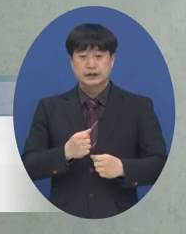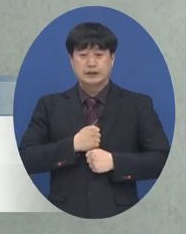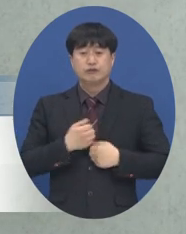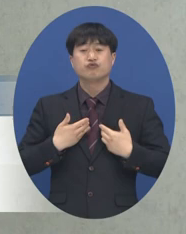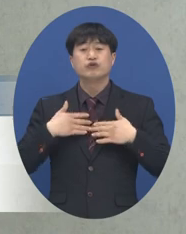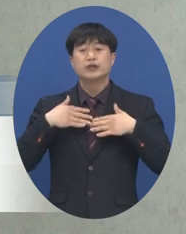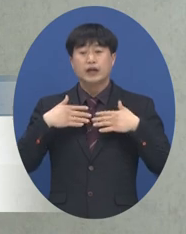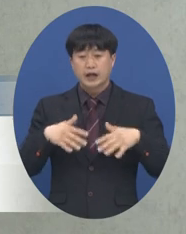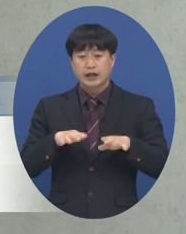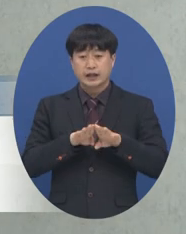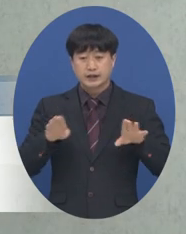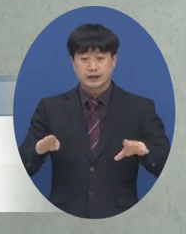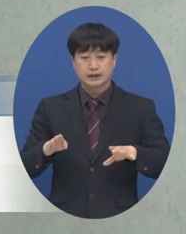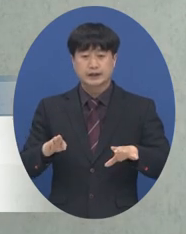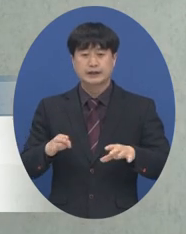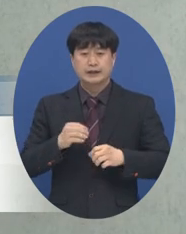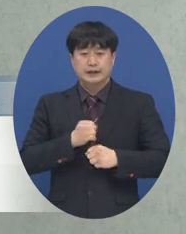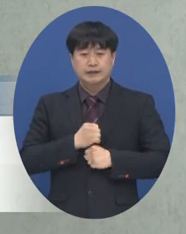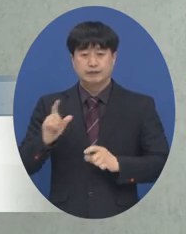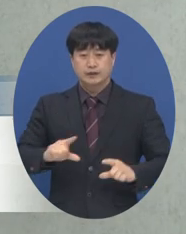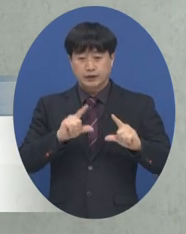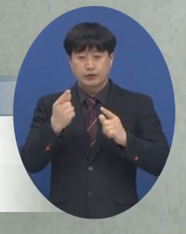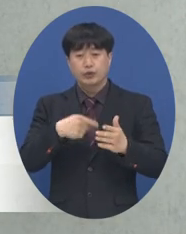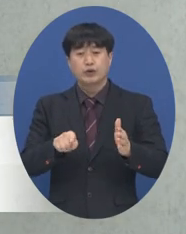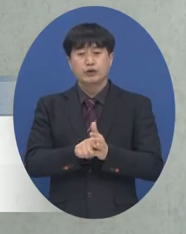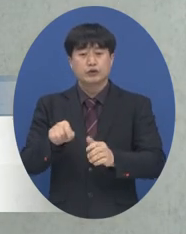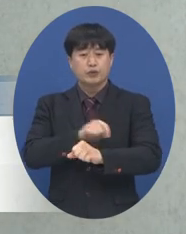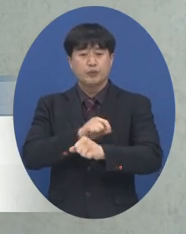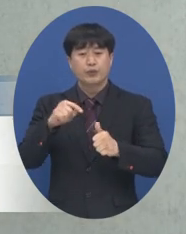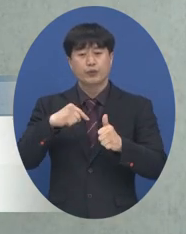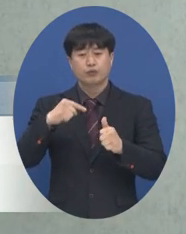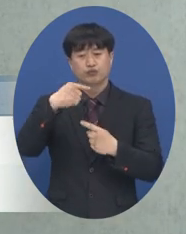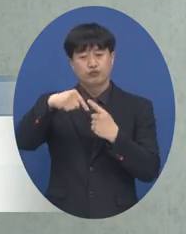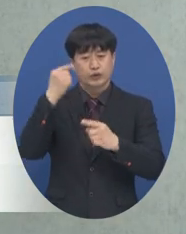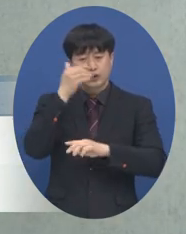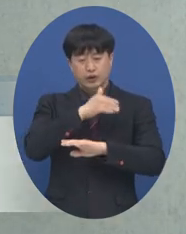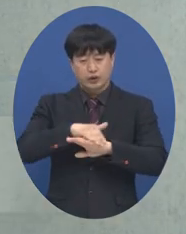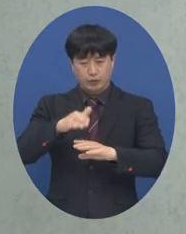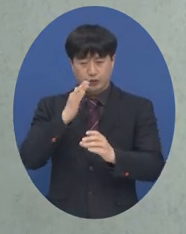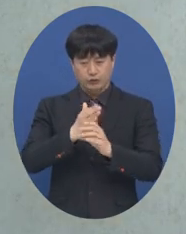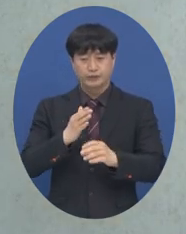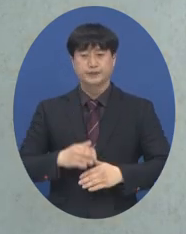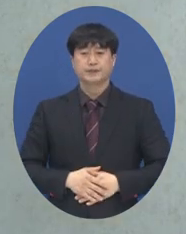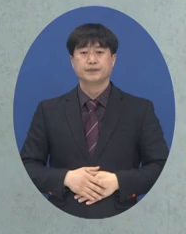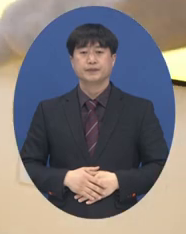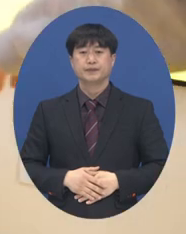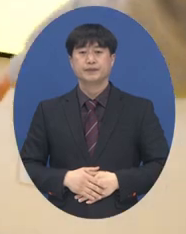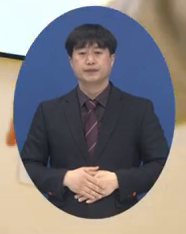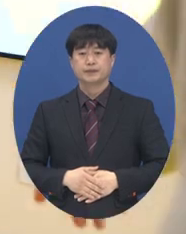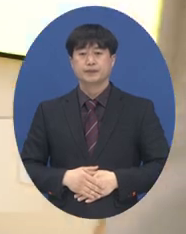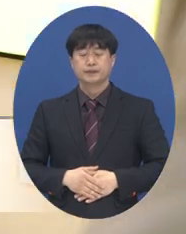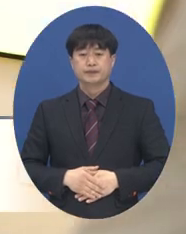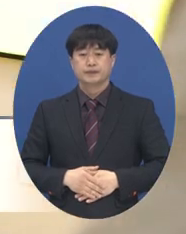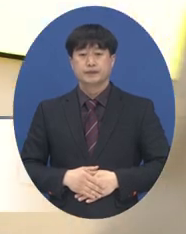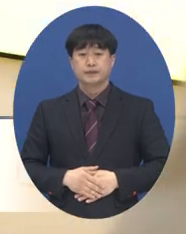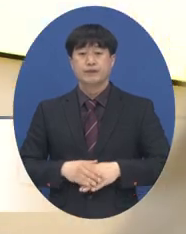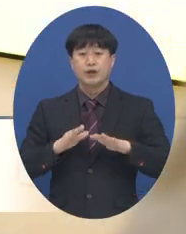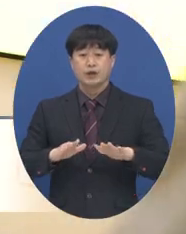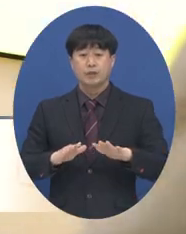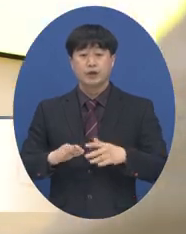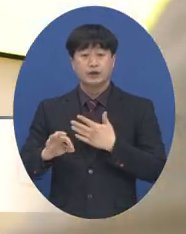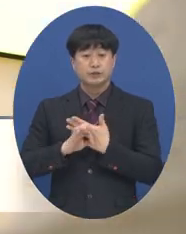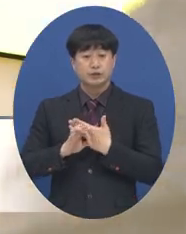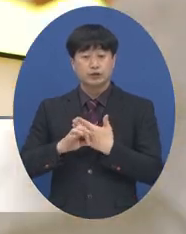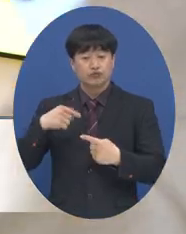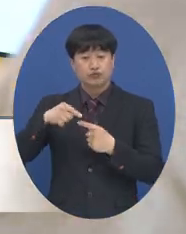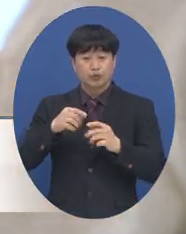계신 분들이 안심하고 지내실 수 있도록 특별 교육을 운영할 계획에 있습니다. 이번 시범 운영